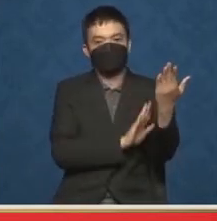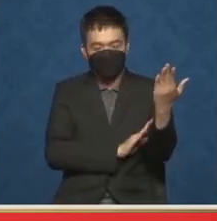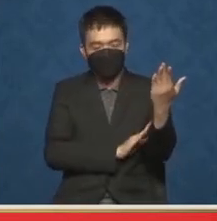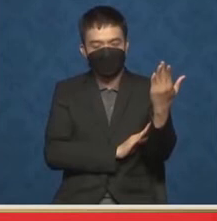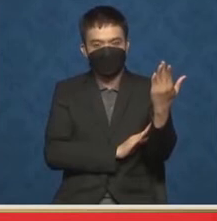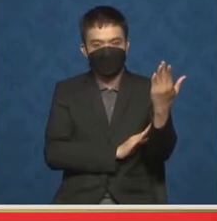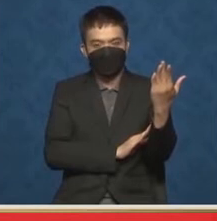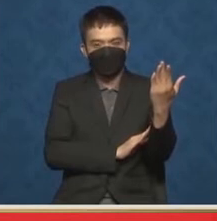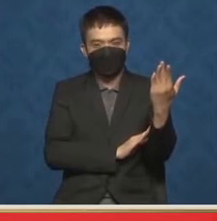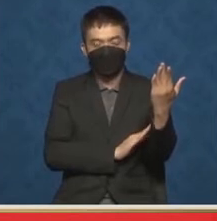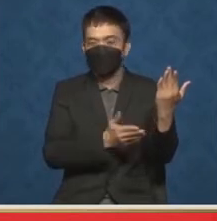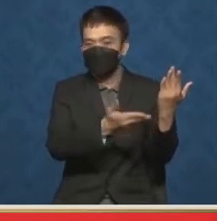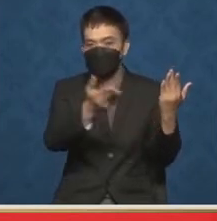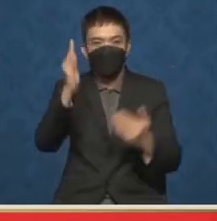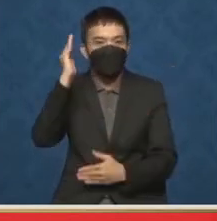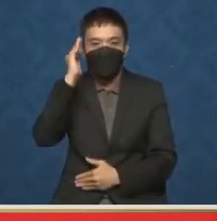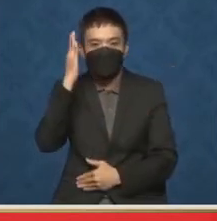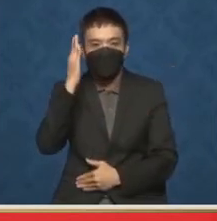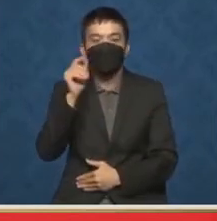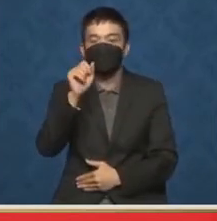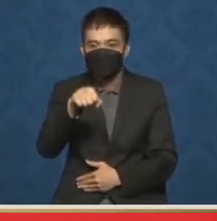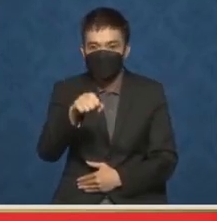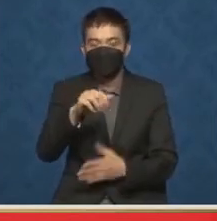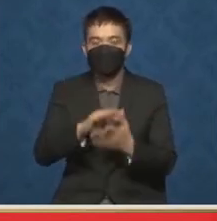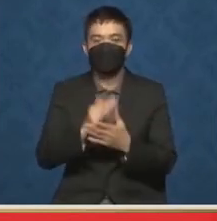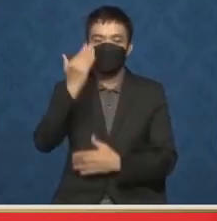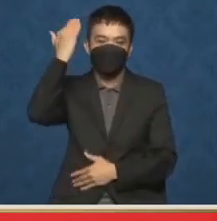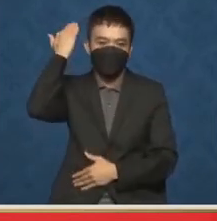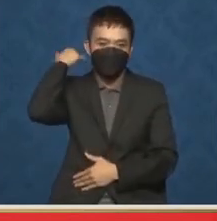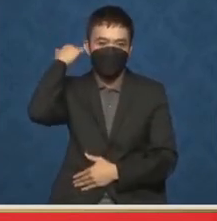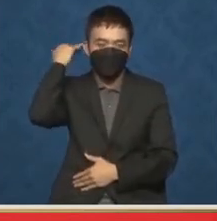อาจะไม่ทราบเมื่ตอนที่ผมเดินทางไป